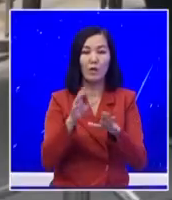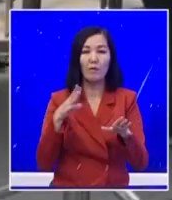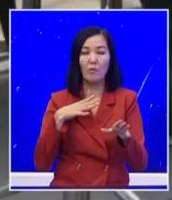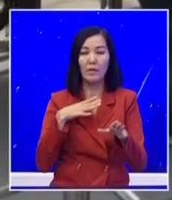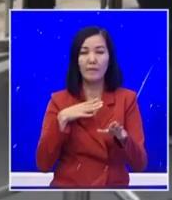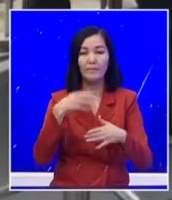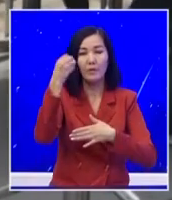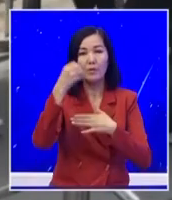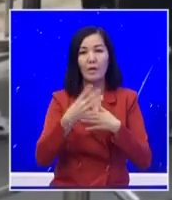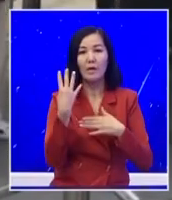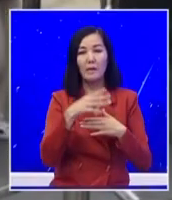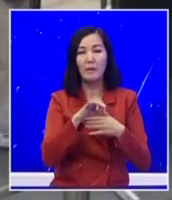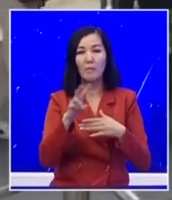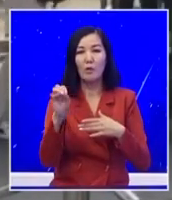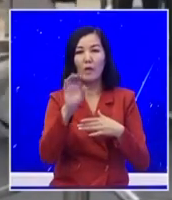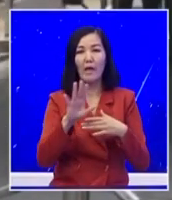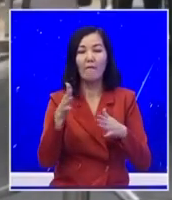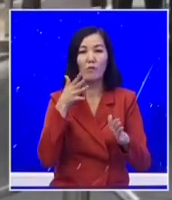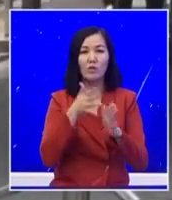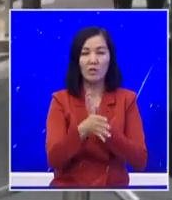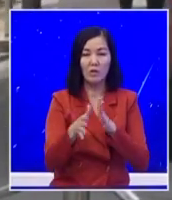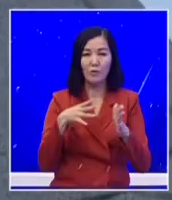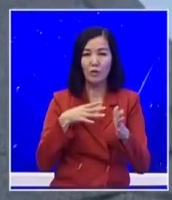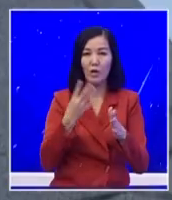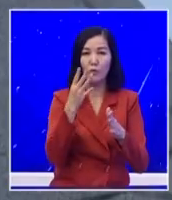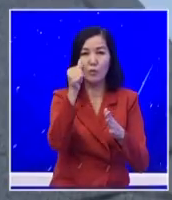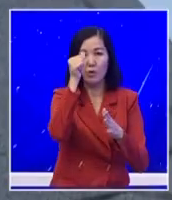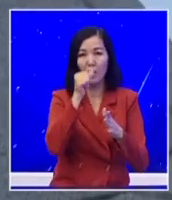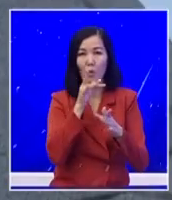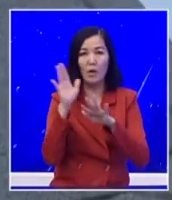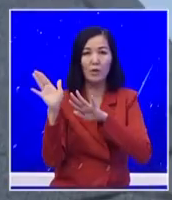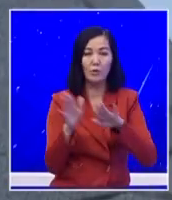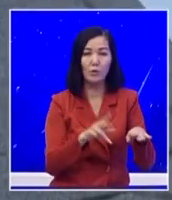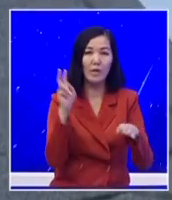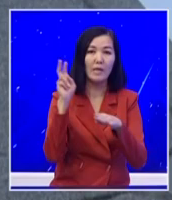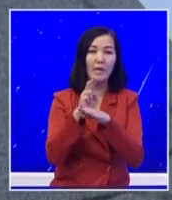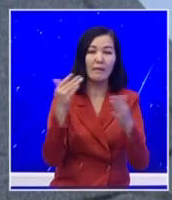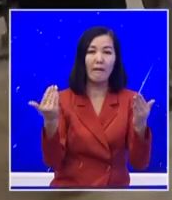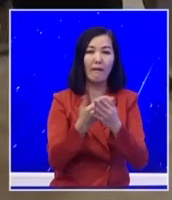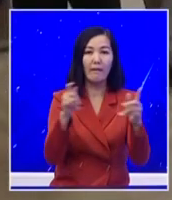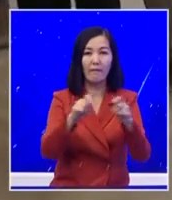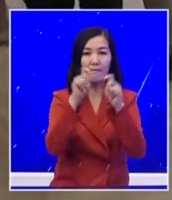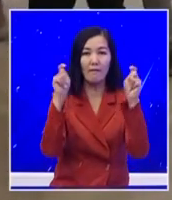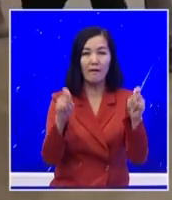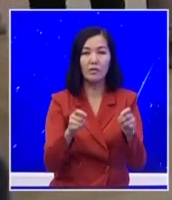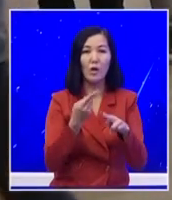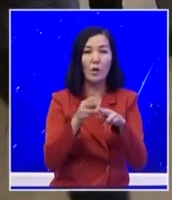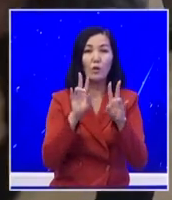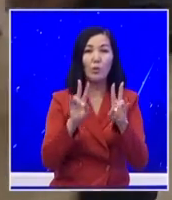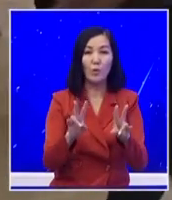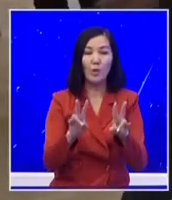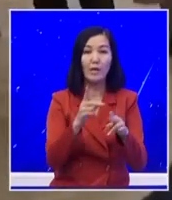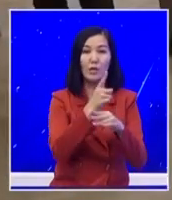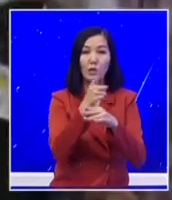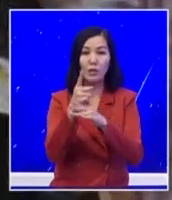орталық 40 миллион евро шығынға ұшыраған. Араға 4 ай салып мұражай келушілерге есігін қайта ашты. Десе де